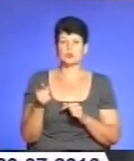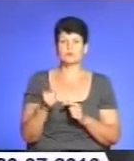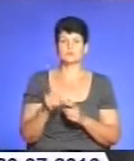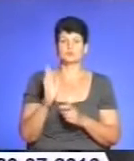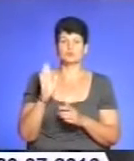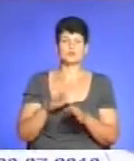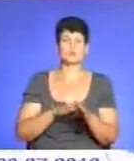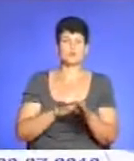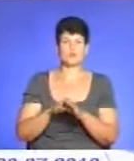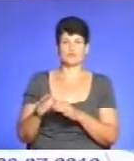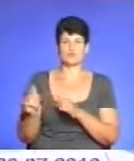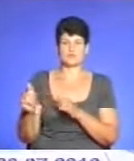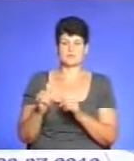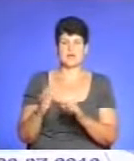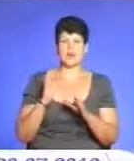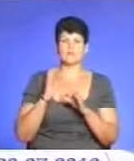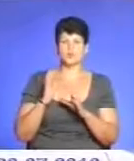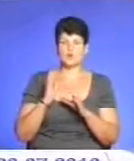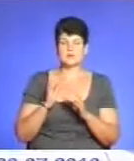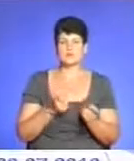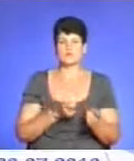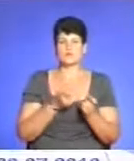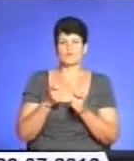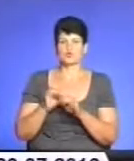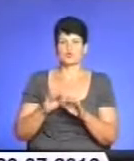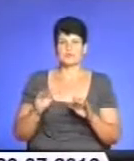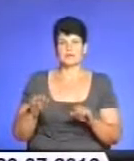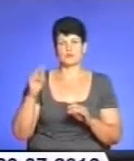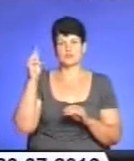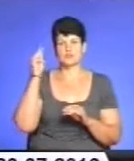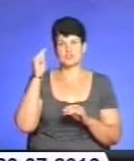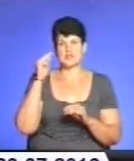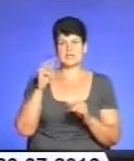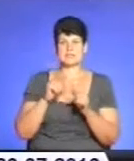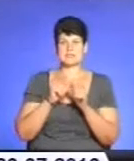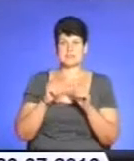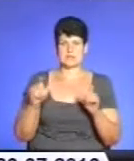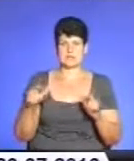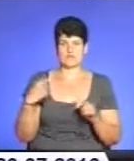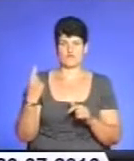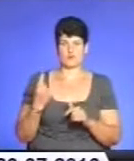повністю забезпечена автобусами для довозу дітей до навчальних закладів області.